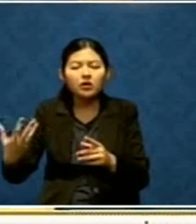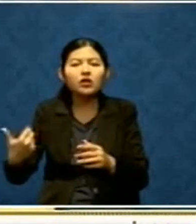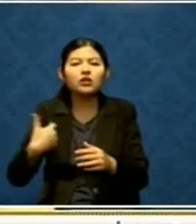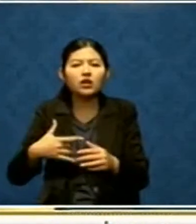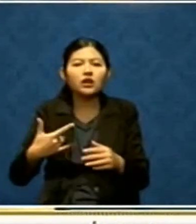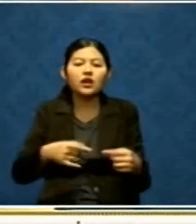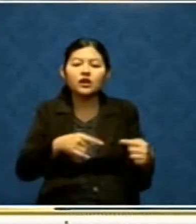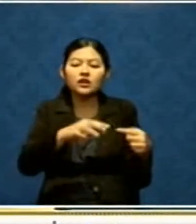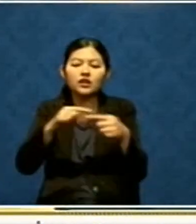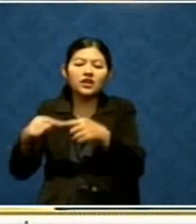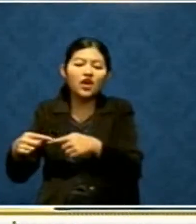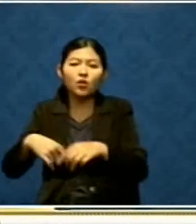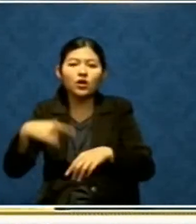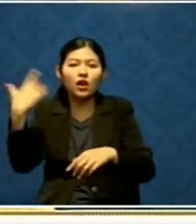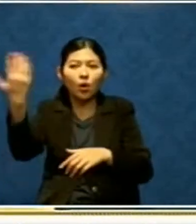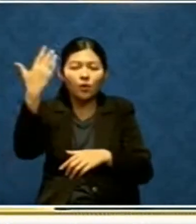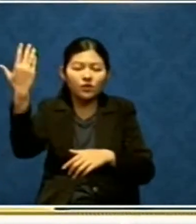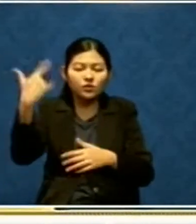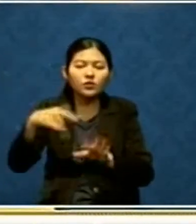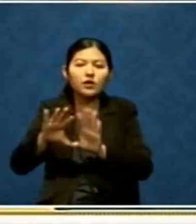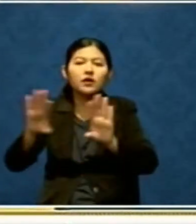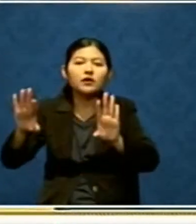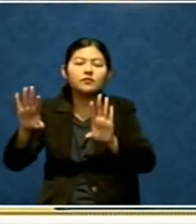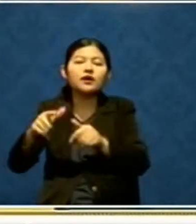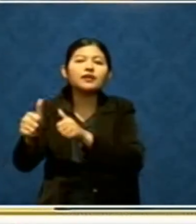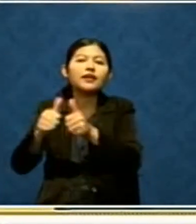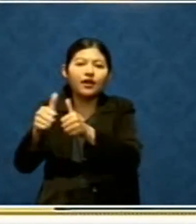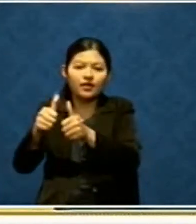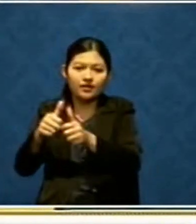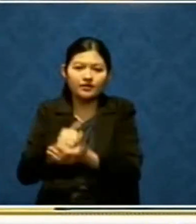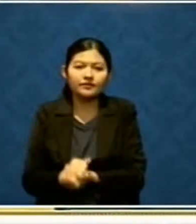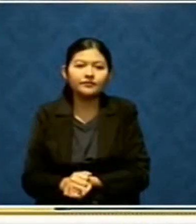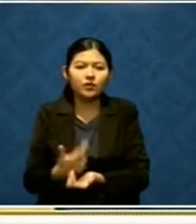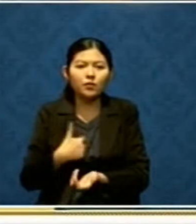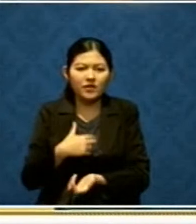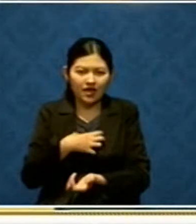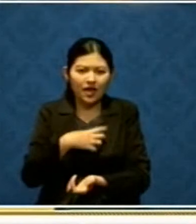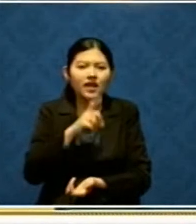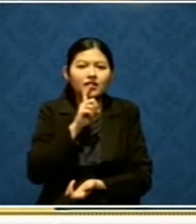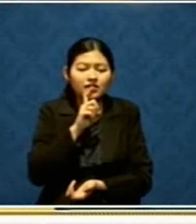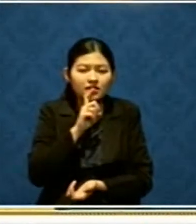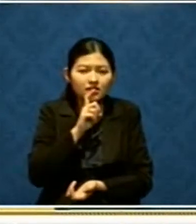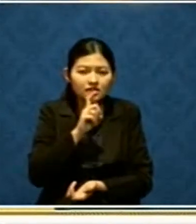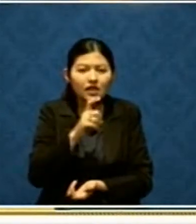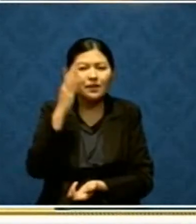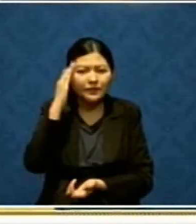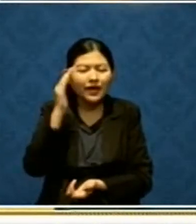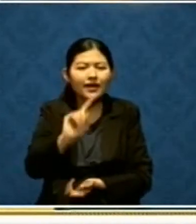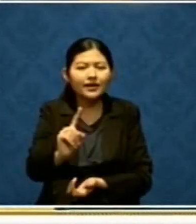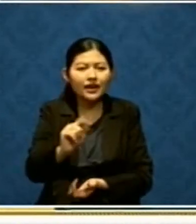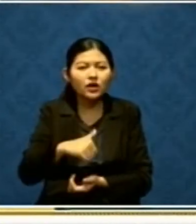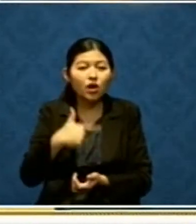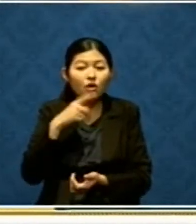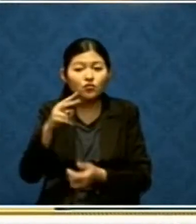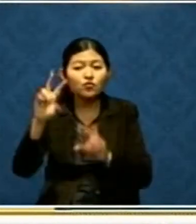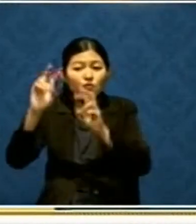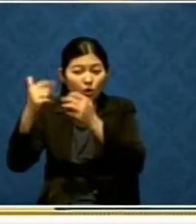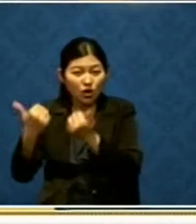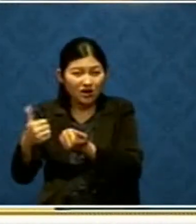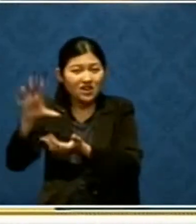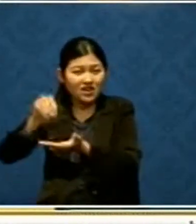สุมอ่ะถึงจะเพิ่งเปิดประมูลผมอยากทราบครับท่านรัฐมนตรีครับคำถามครับท่านเข้าไปดูเรื่องนี้ได้ยังครับแล้